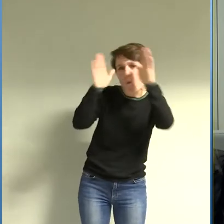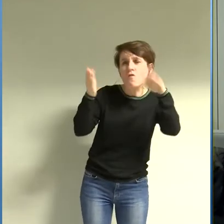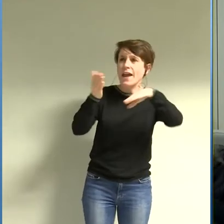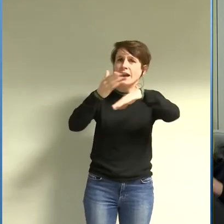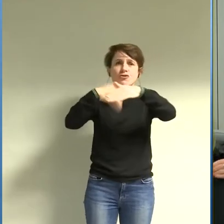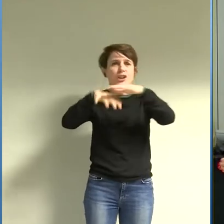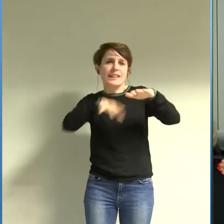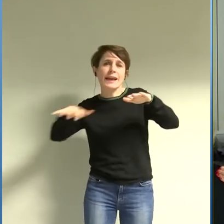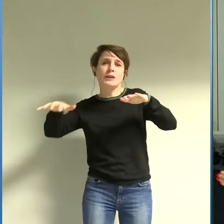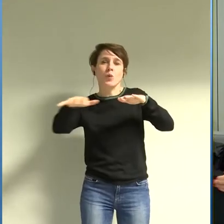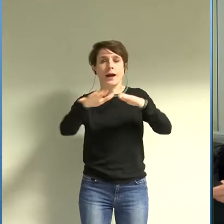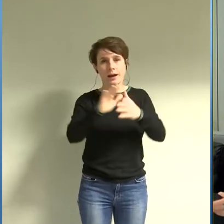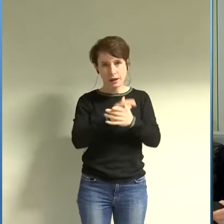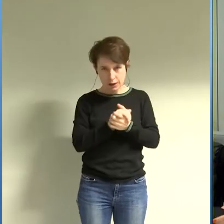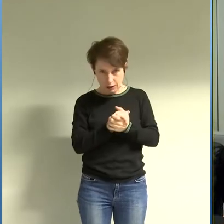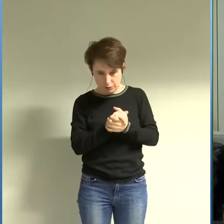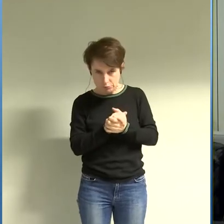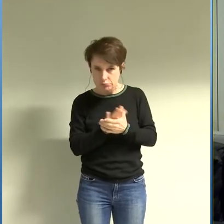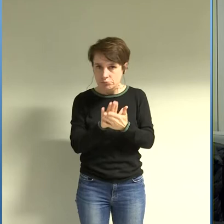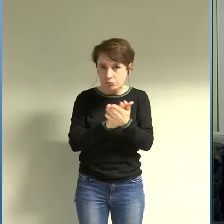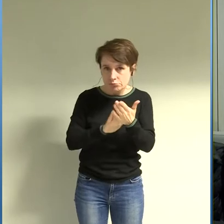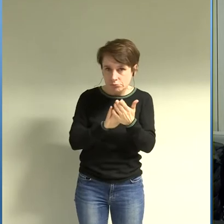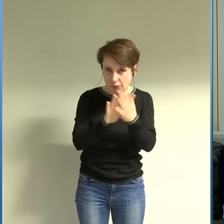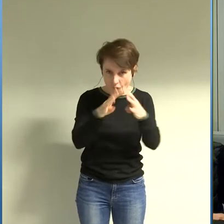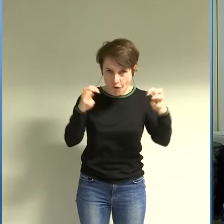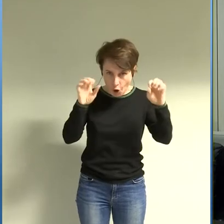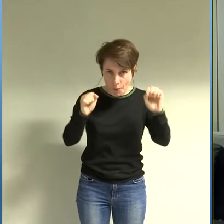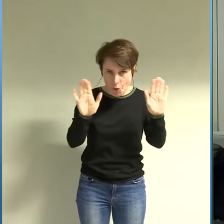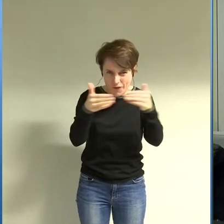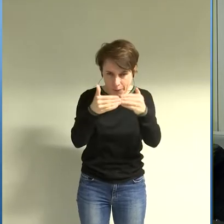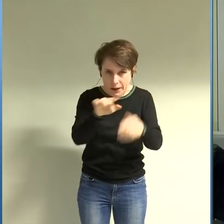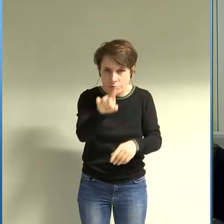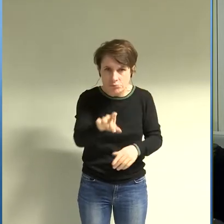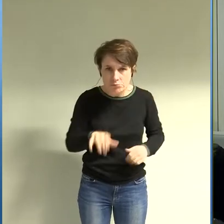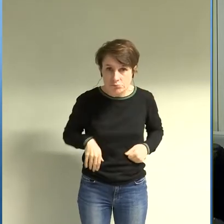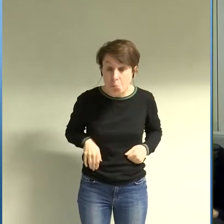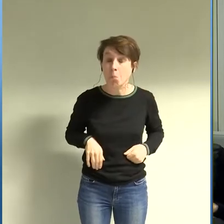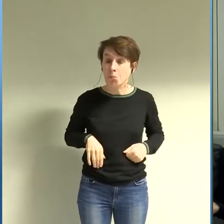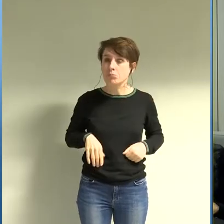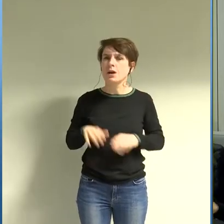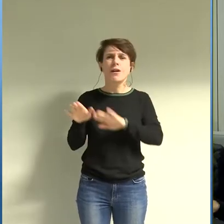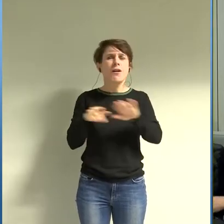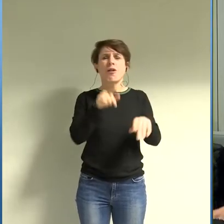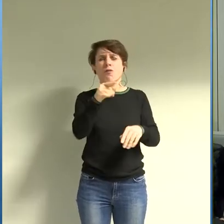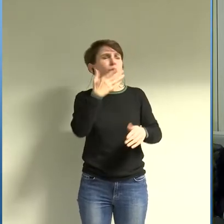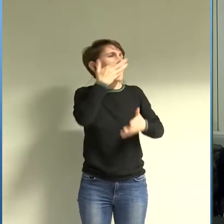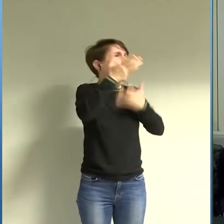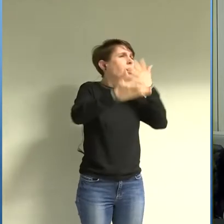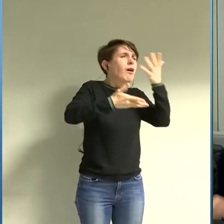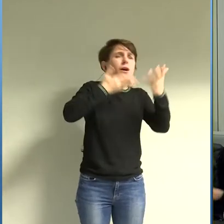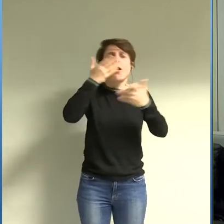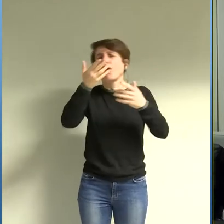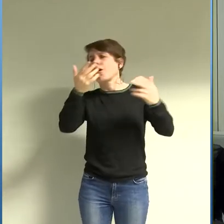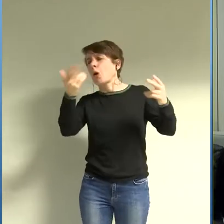j'aimerais savoir si un forum peut être fermé vous couvrez d'une logorrhée d'injonction super fait